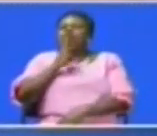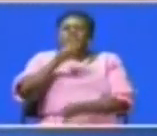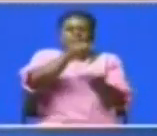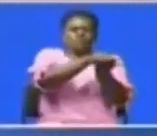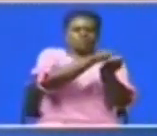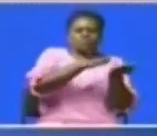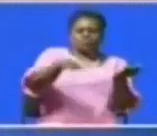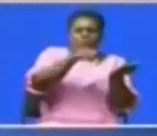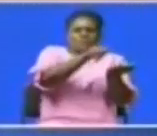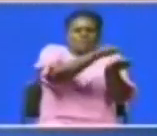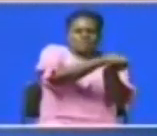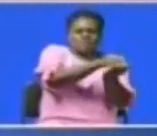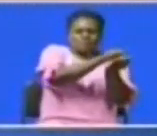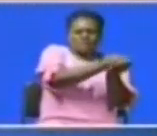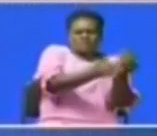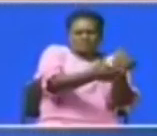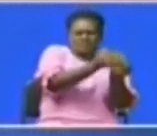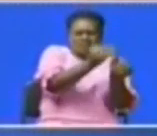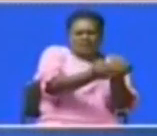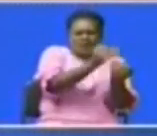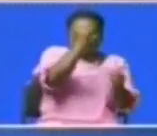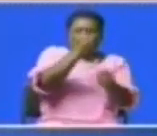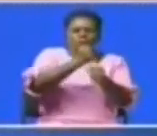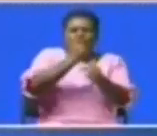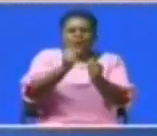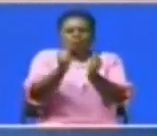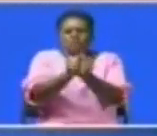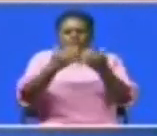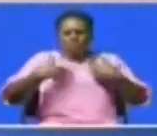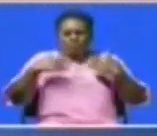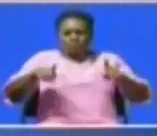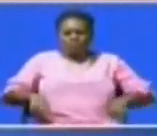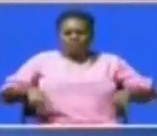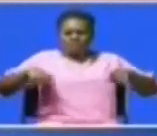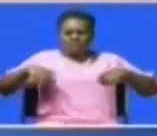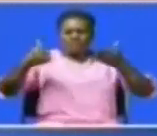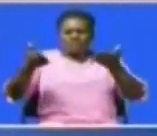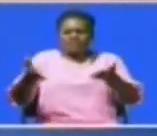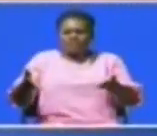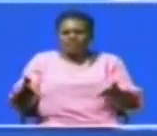inamaanisha itatunzwa, tutafanya kazi na wale wanaoishi pale ndani.